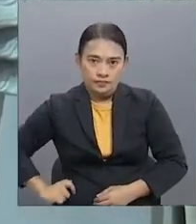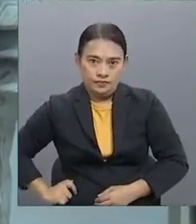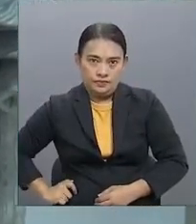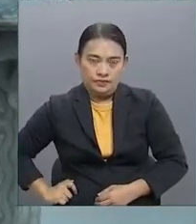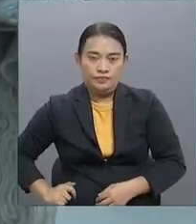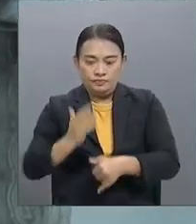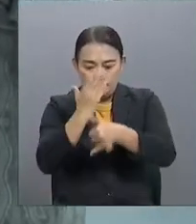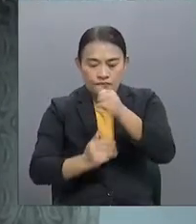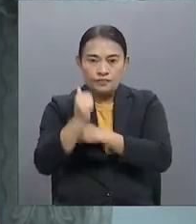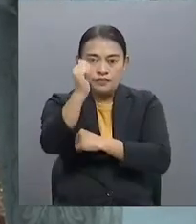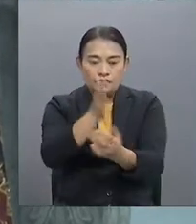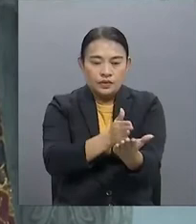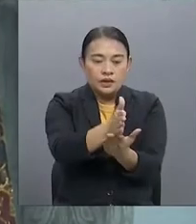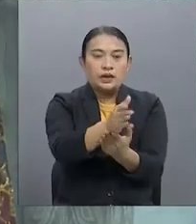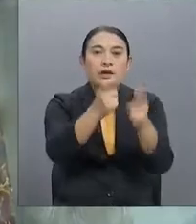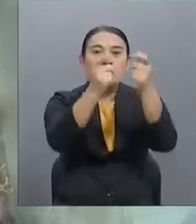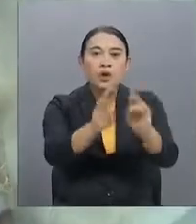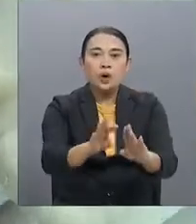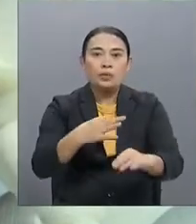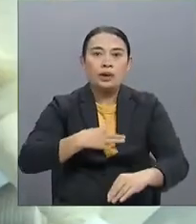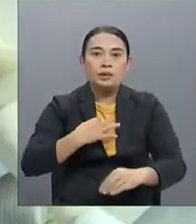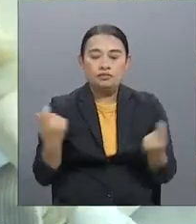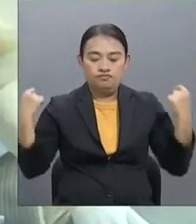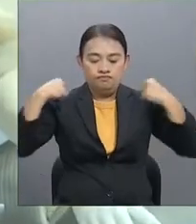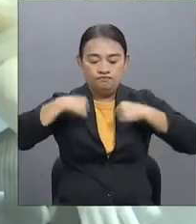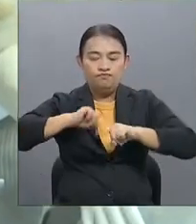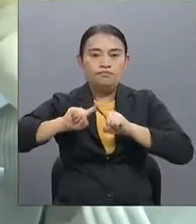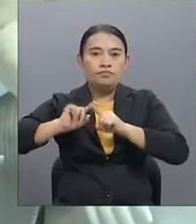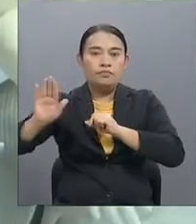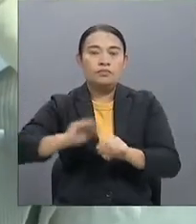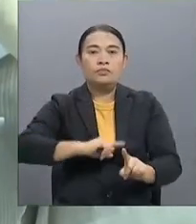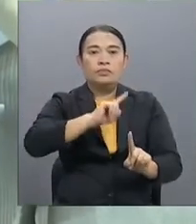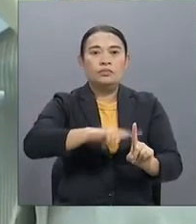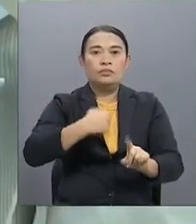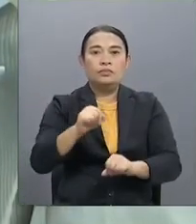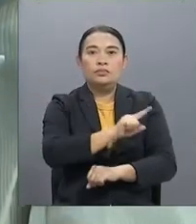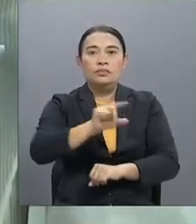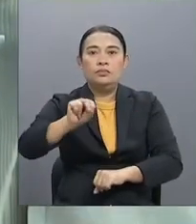าขาการออกแบบเครื่องแต่งกายจัดแสดงถึงวันที่30ตุลาคมที่หอ